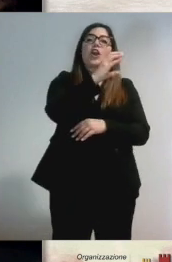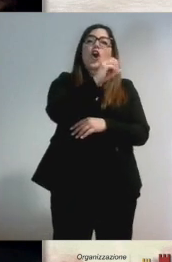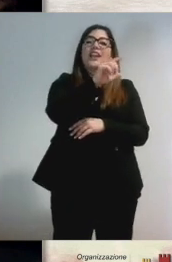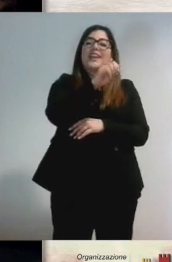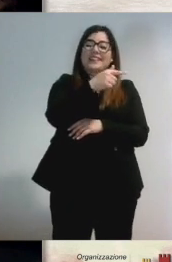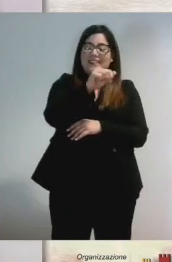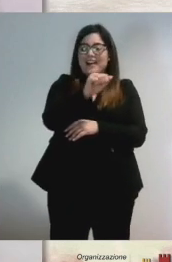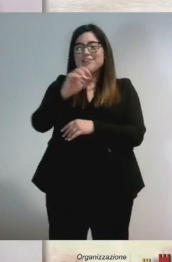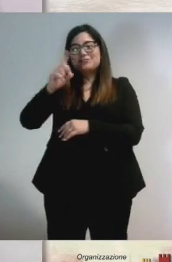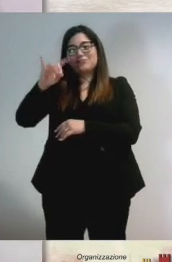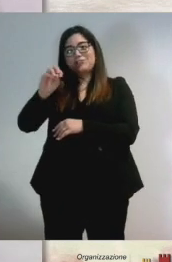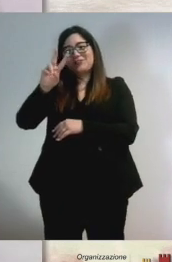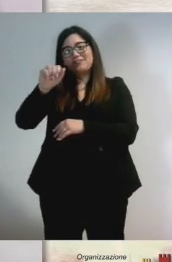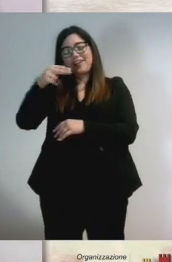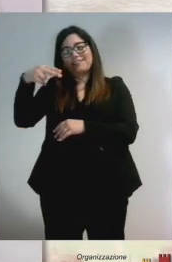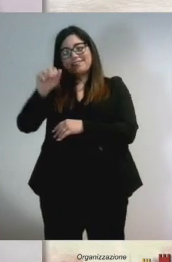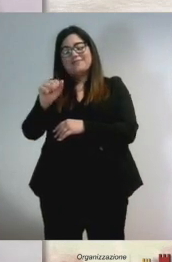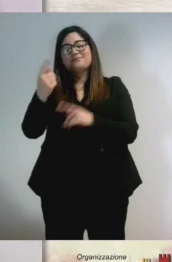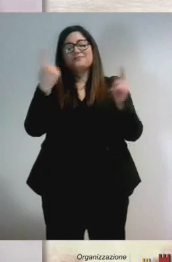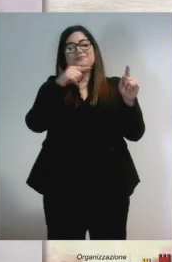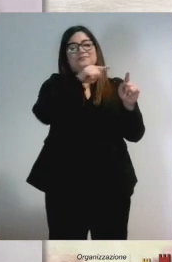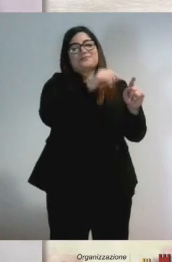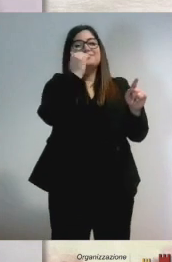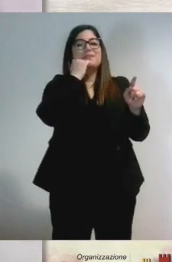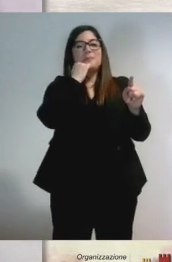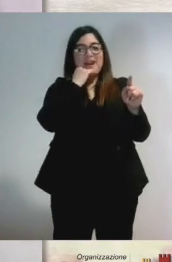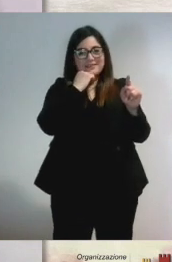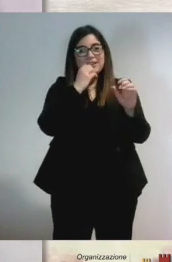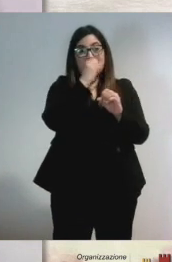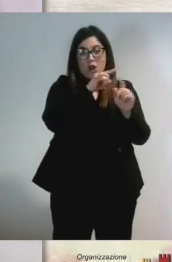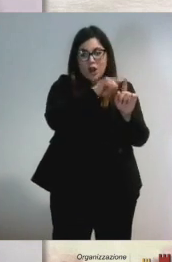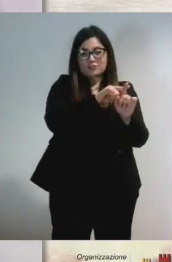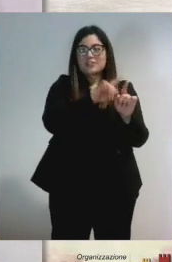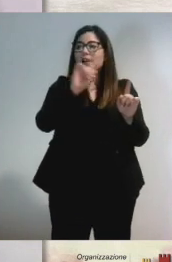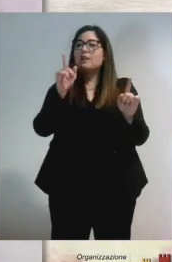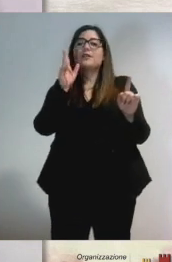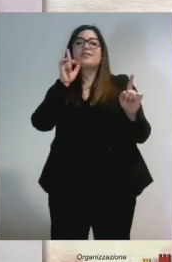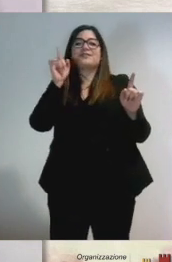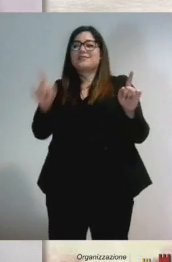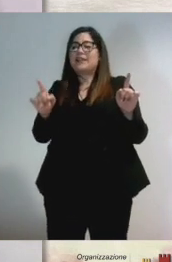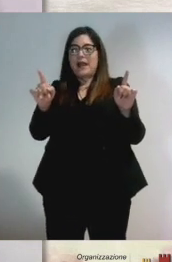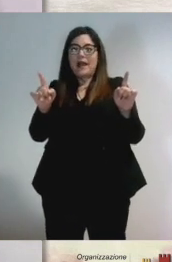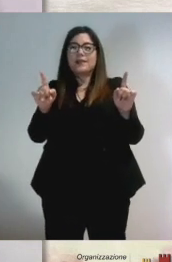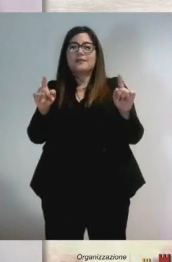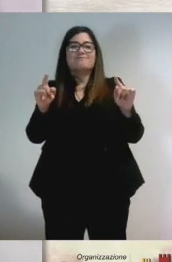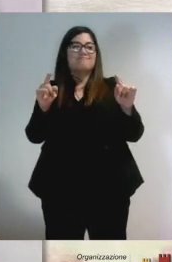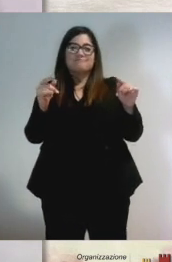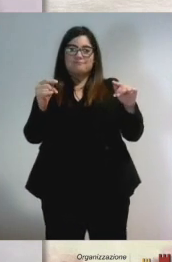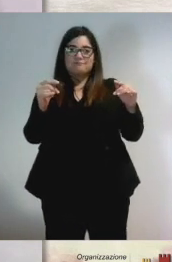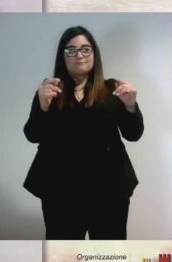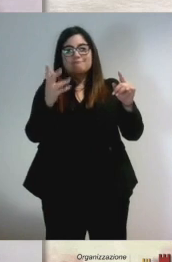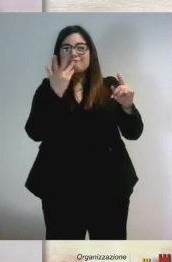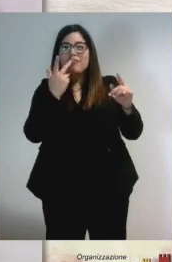Nicoletta è unita civilmente a Giovanna il tema che siccome hanno fatto una